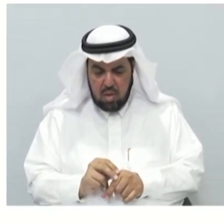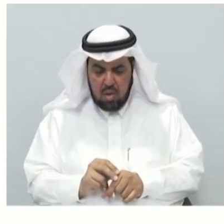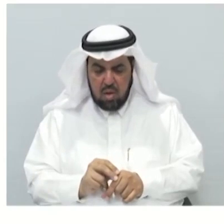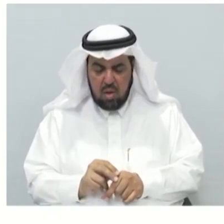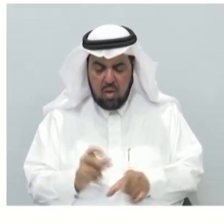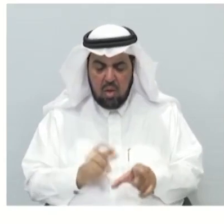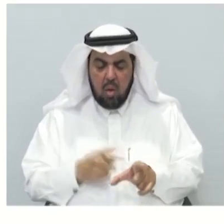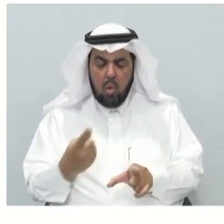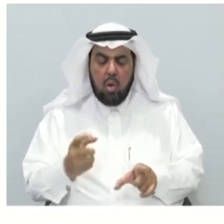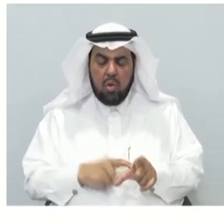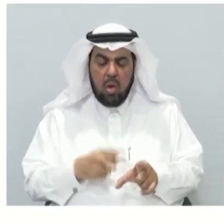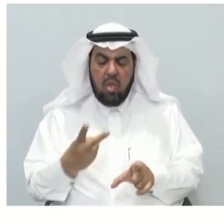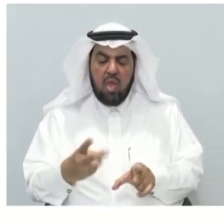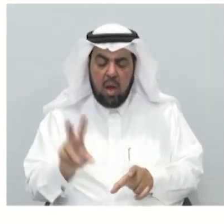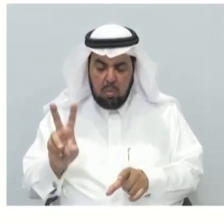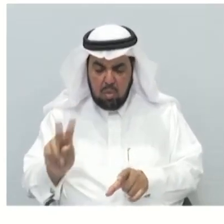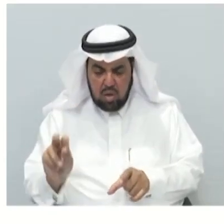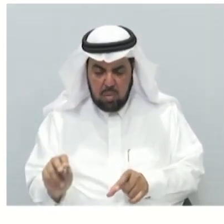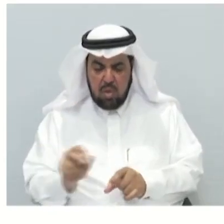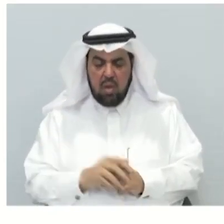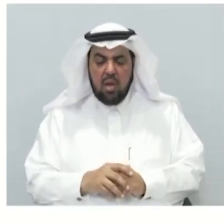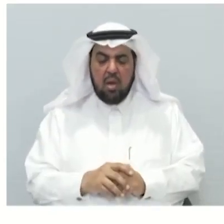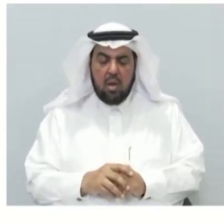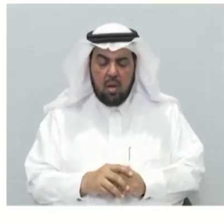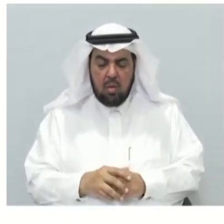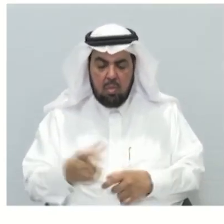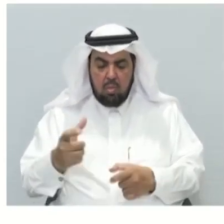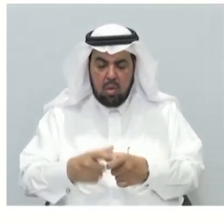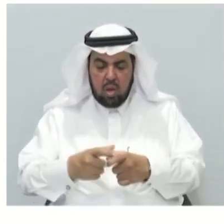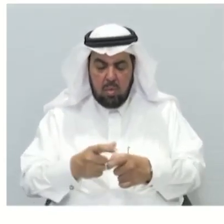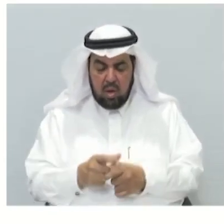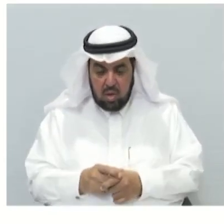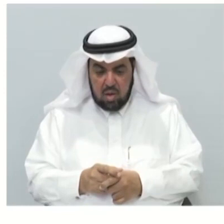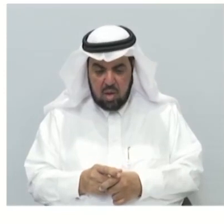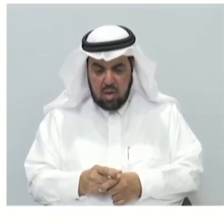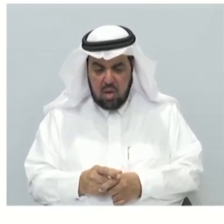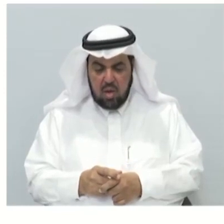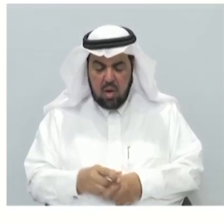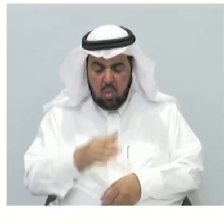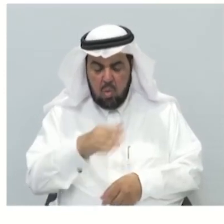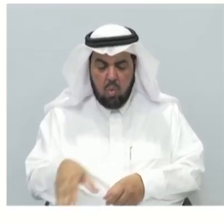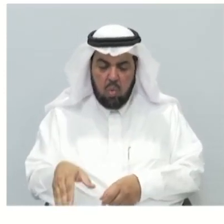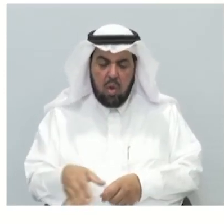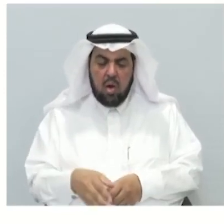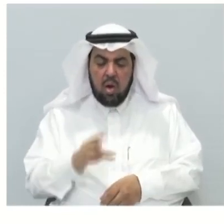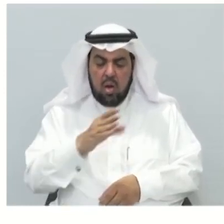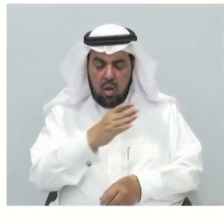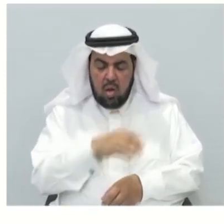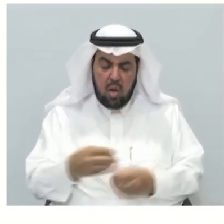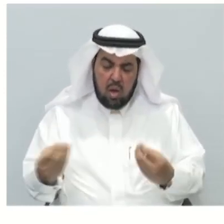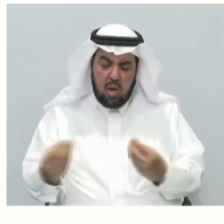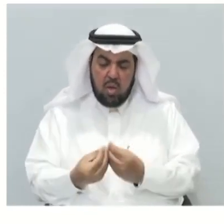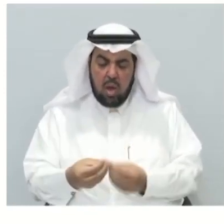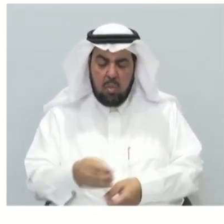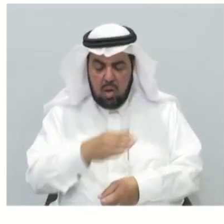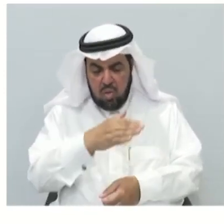كيو تطابق ال الزاويه ام تطابق ار والضلع اس ار يطابق الضلع ام ان هذه